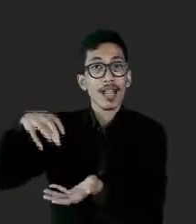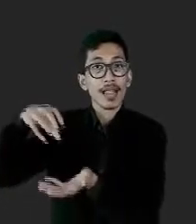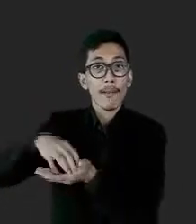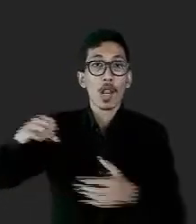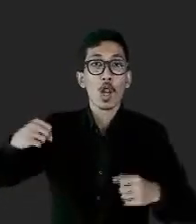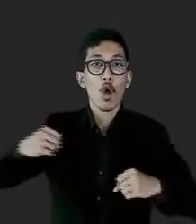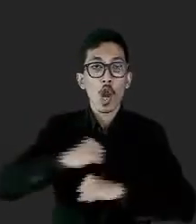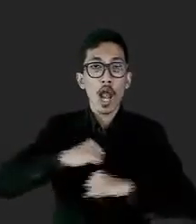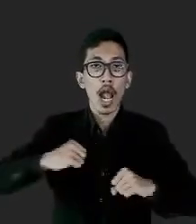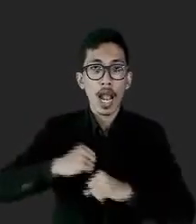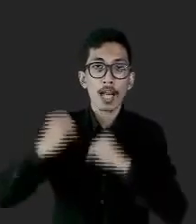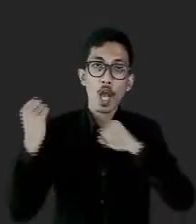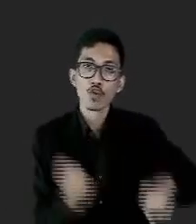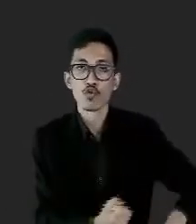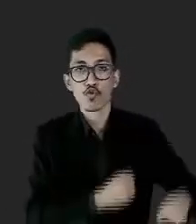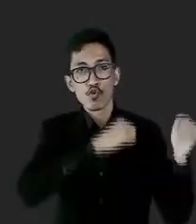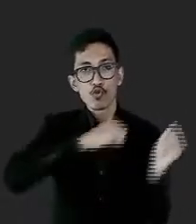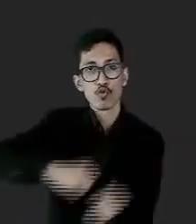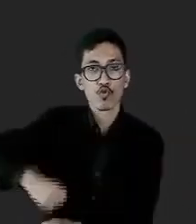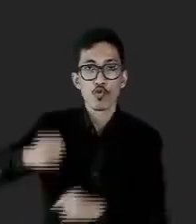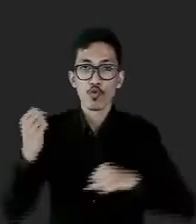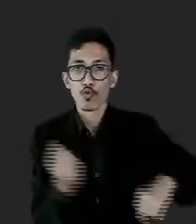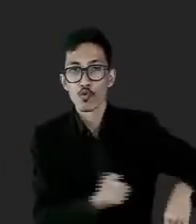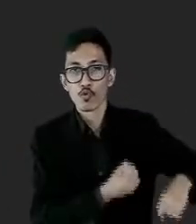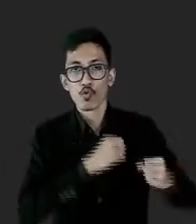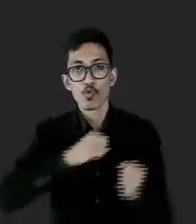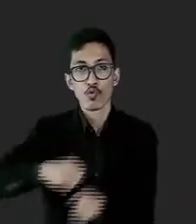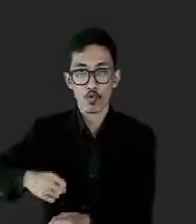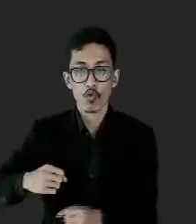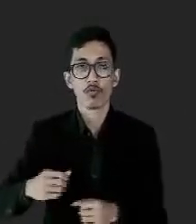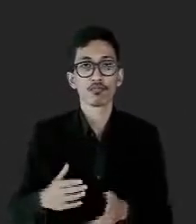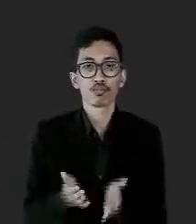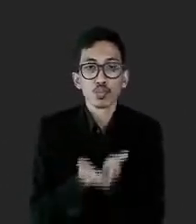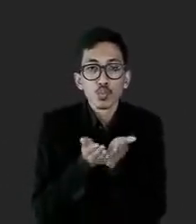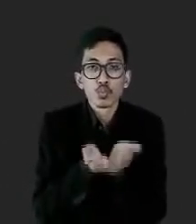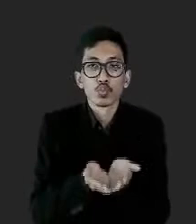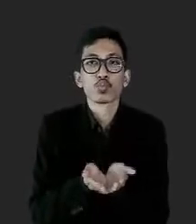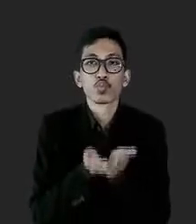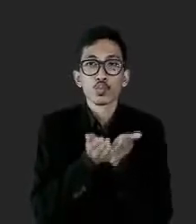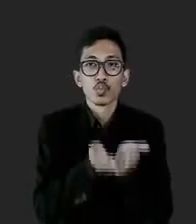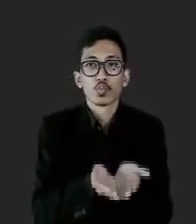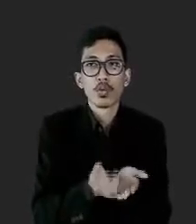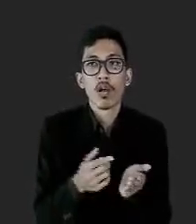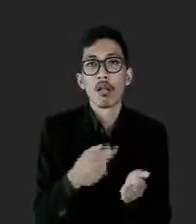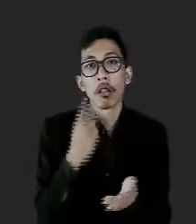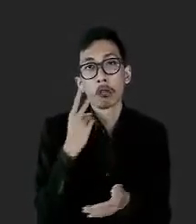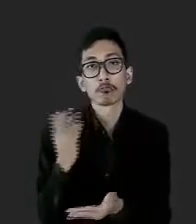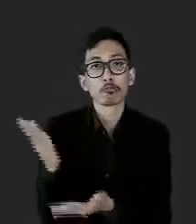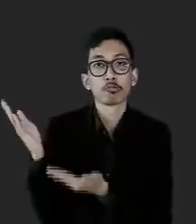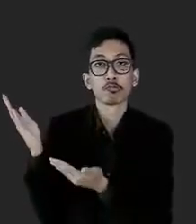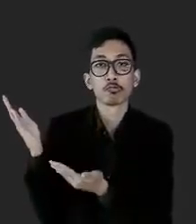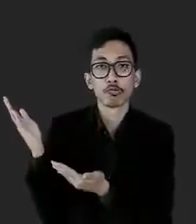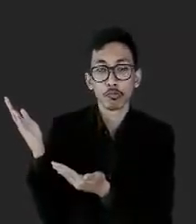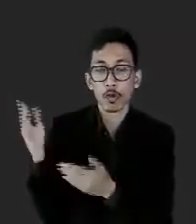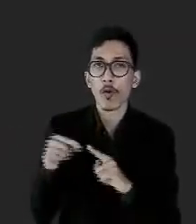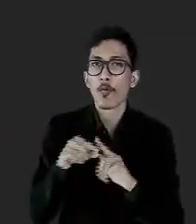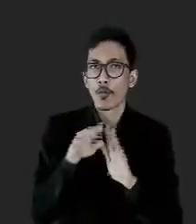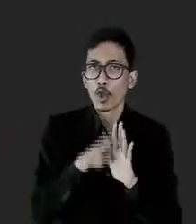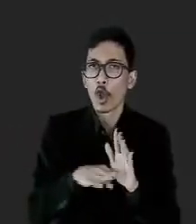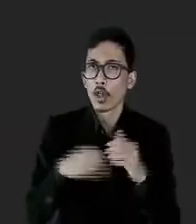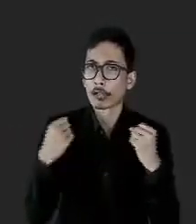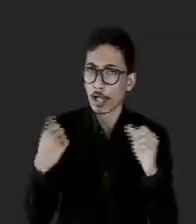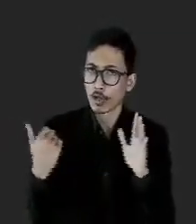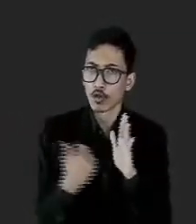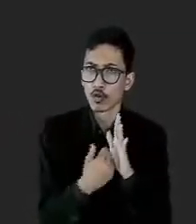Dayung. Bisa dilihat di sini semua taat prokes ya Bapak Ibu, karena pada